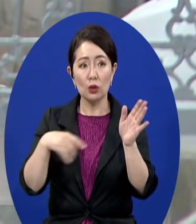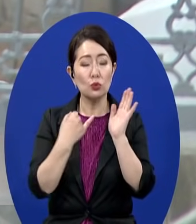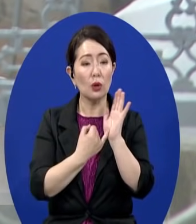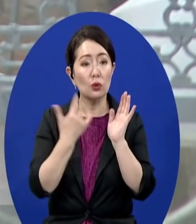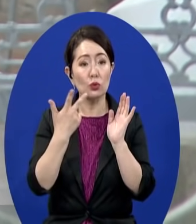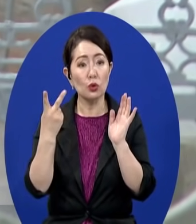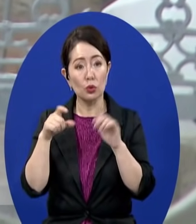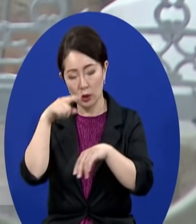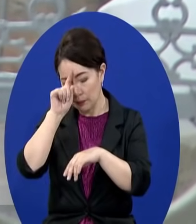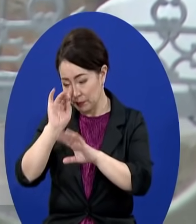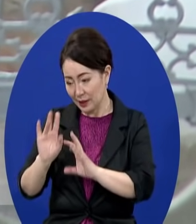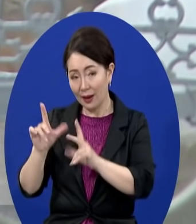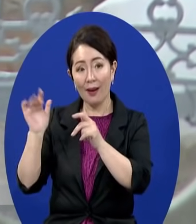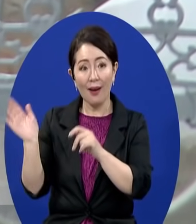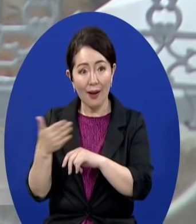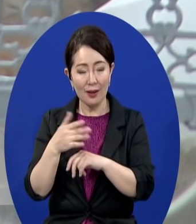эмнэлгээс гарснаар нийт